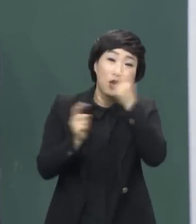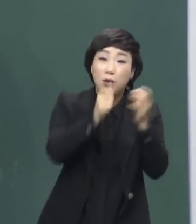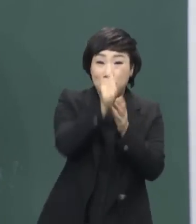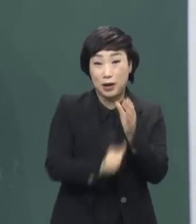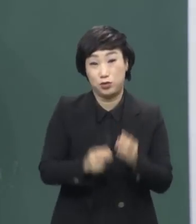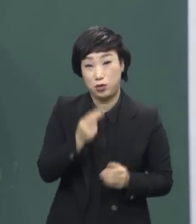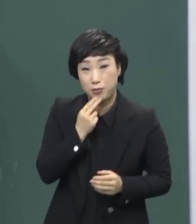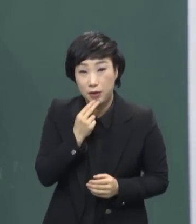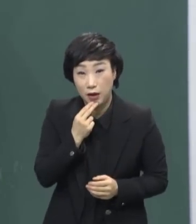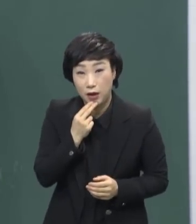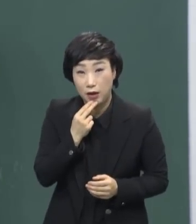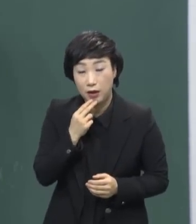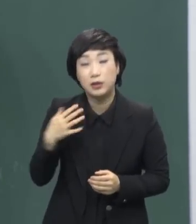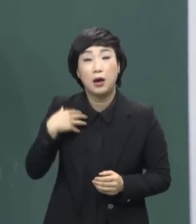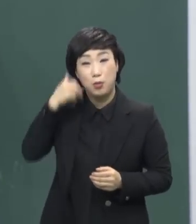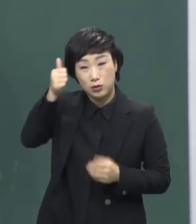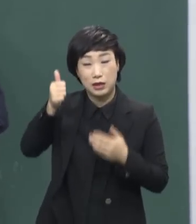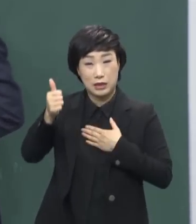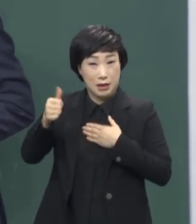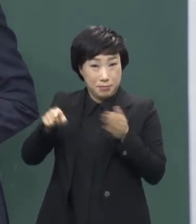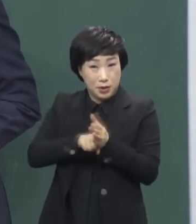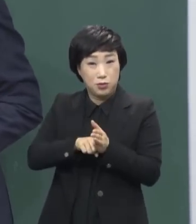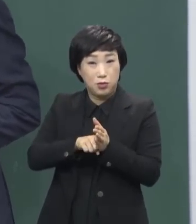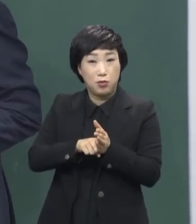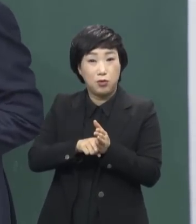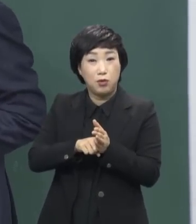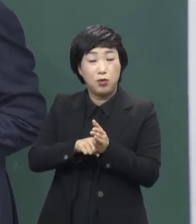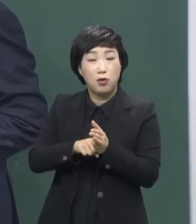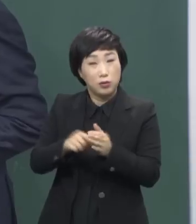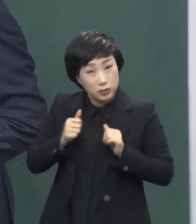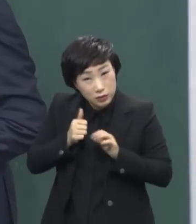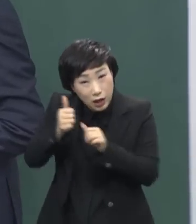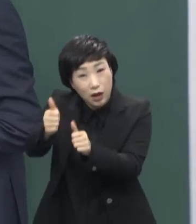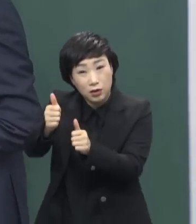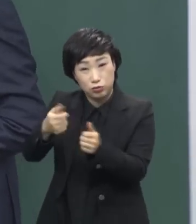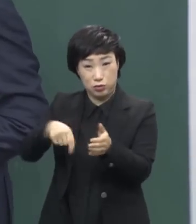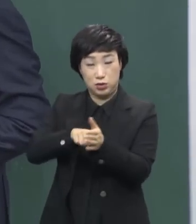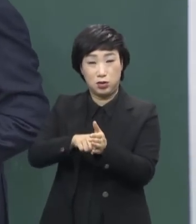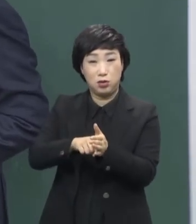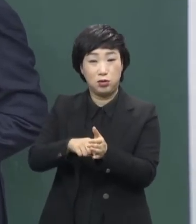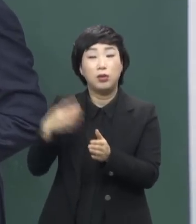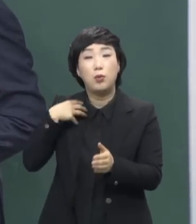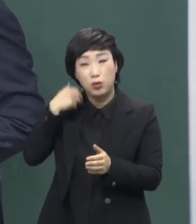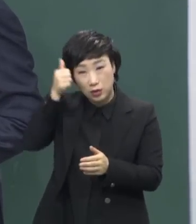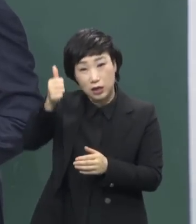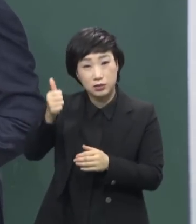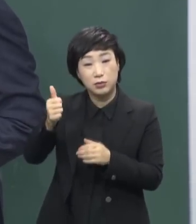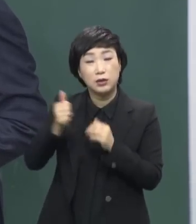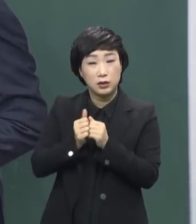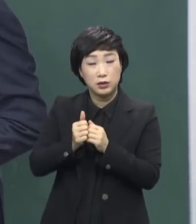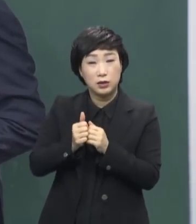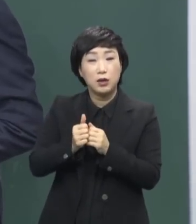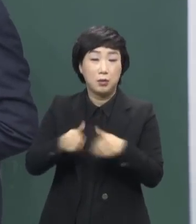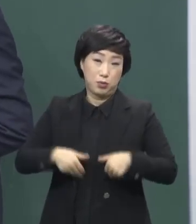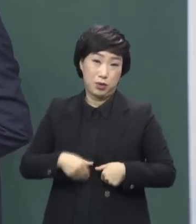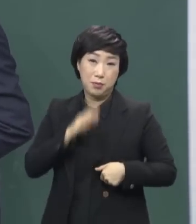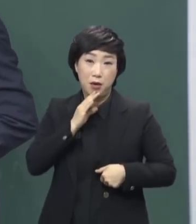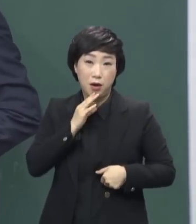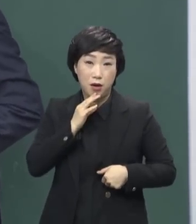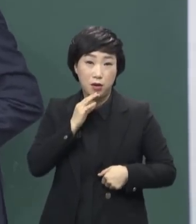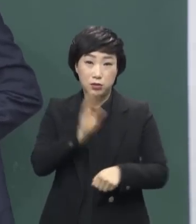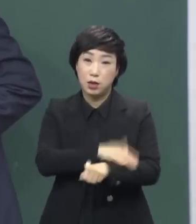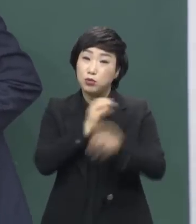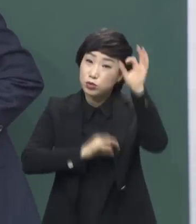않도록 담임 목사를 믿고 가라고 목자를 세우는 것이라 이 말이오. 잘못하면 안 되잖아요.